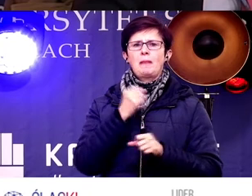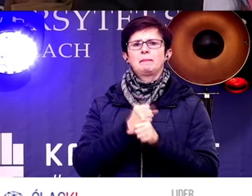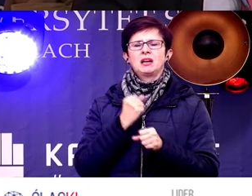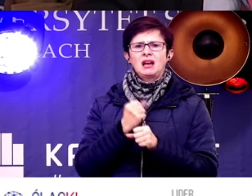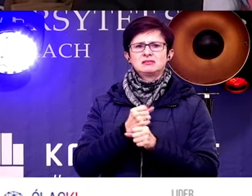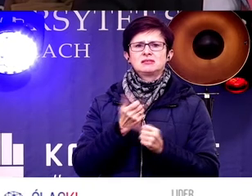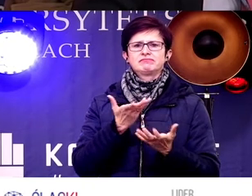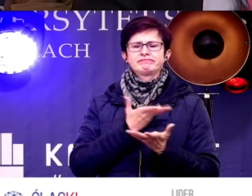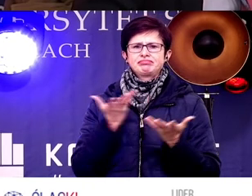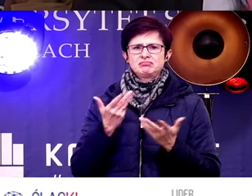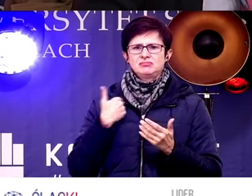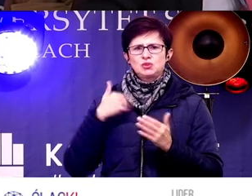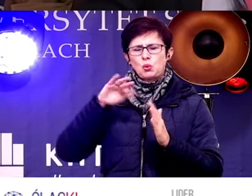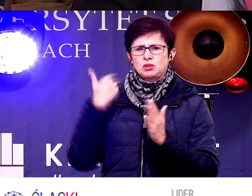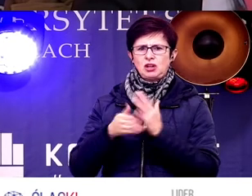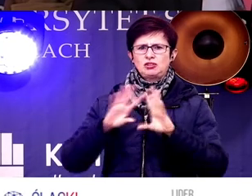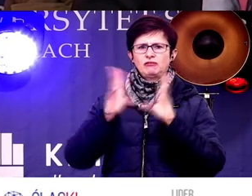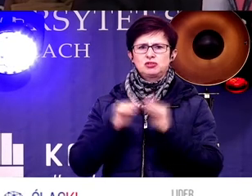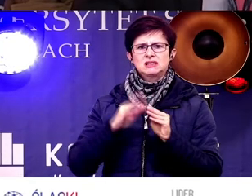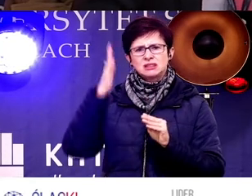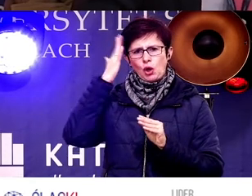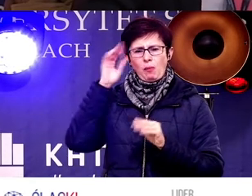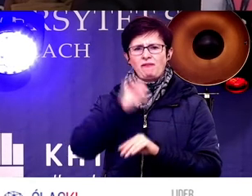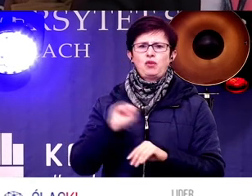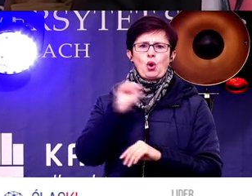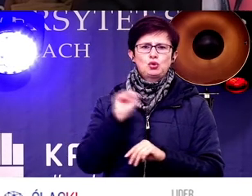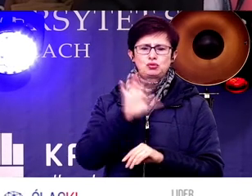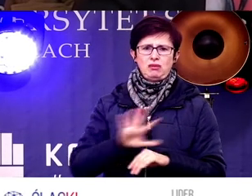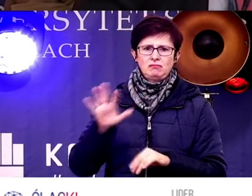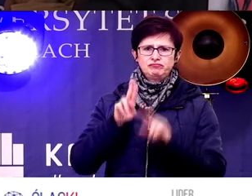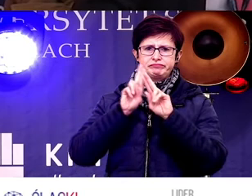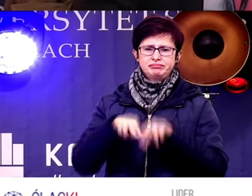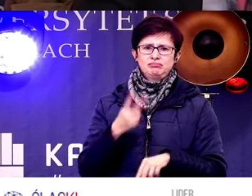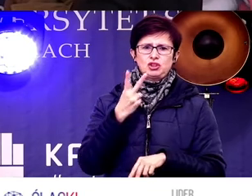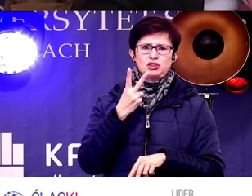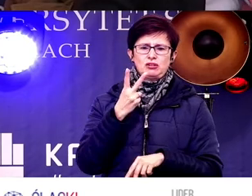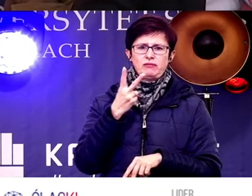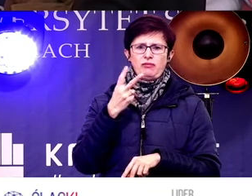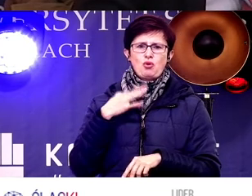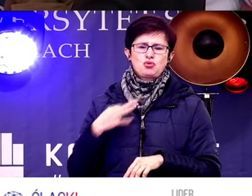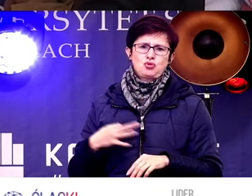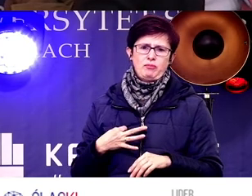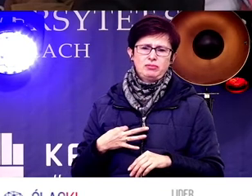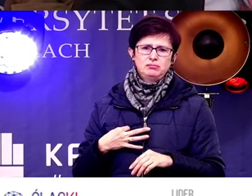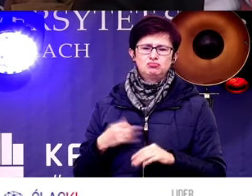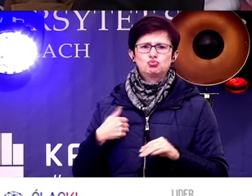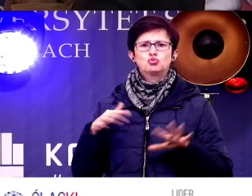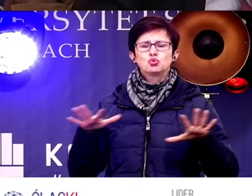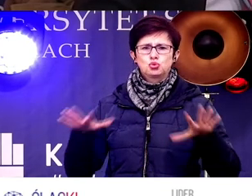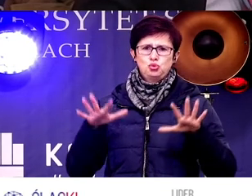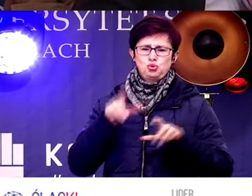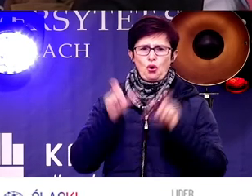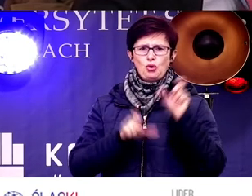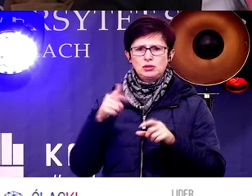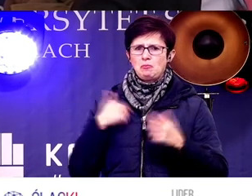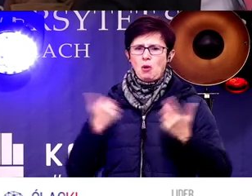jest to, że ja w zasadzie utraciłem wszystkich znajomych we Wrocławiu. Pozostały mi dwie osoby. Z mnóstwa osób, które miałem, bo